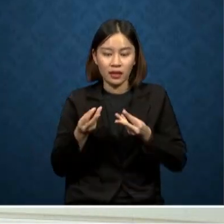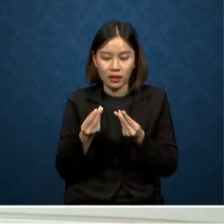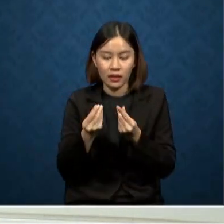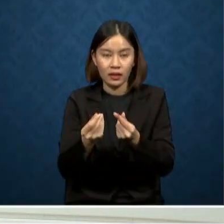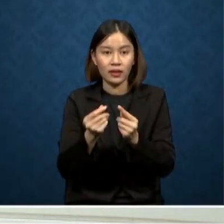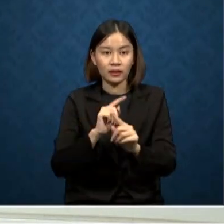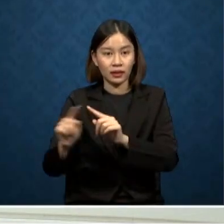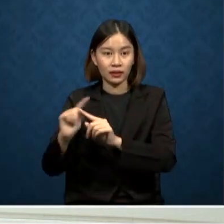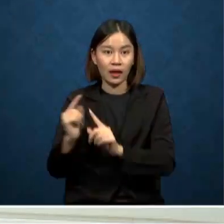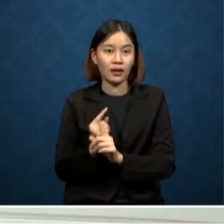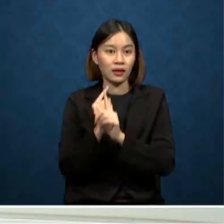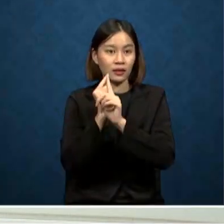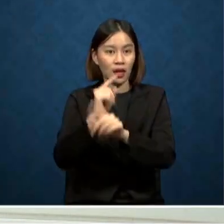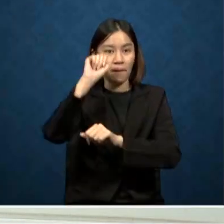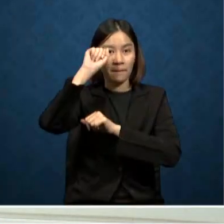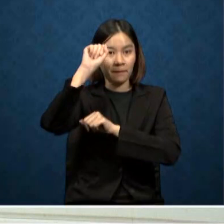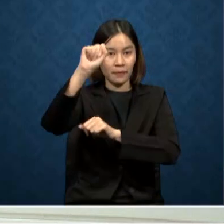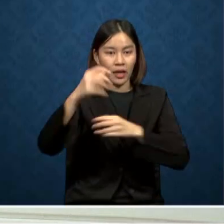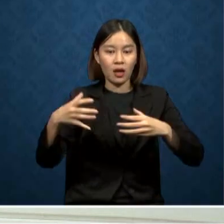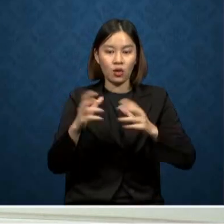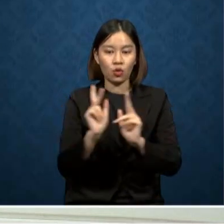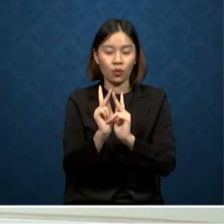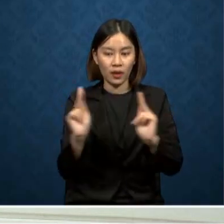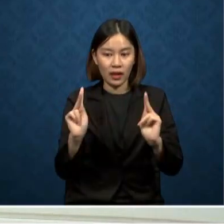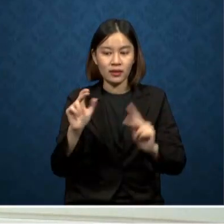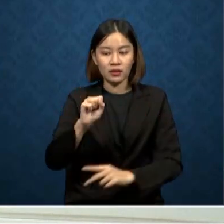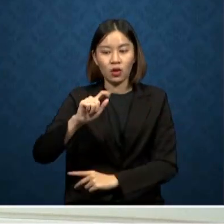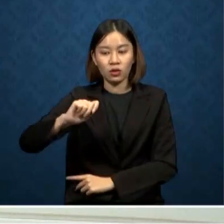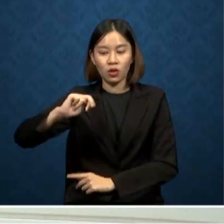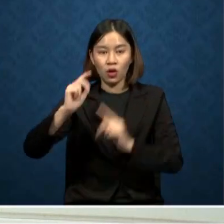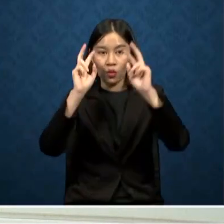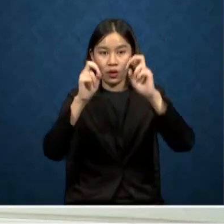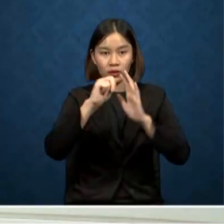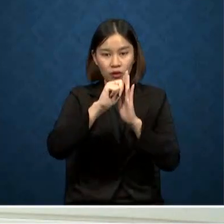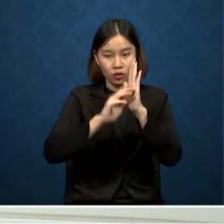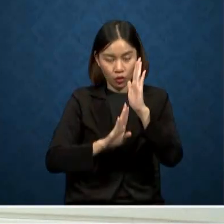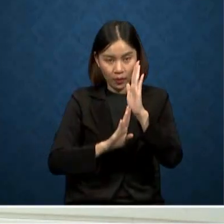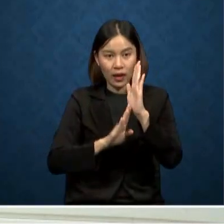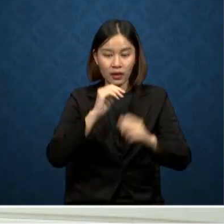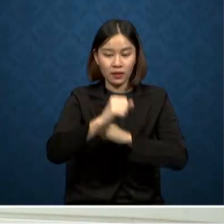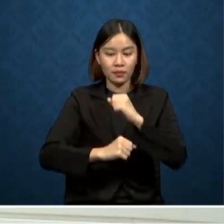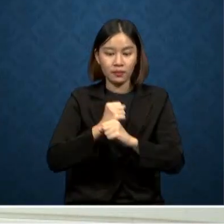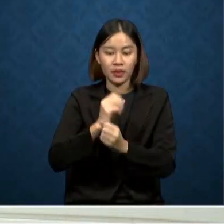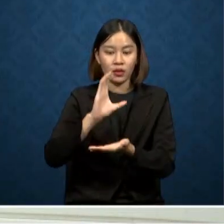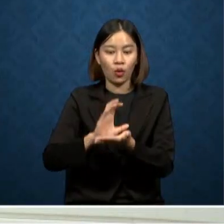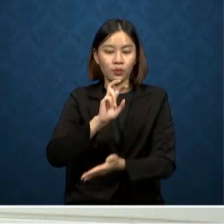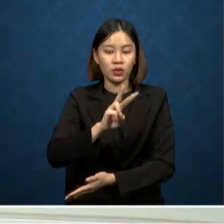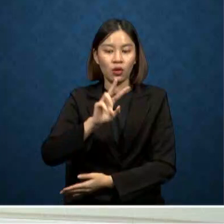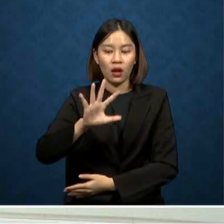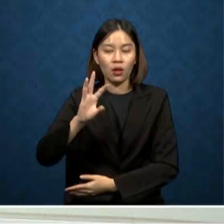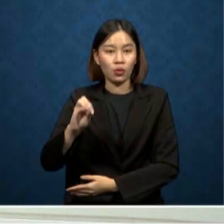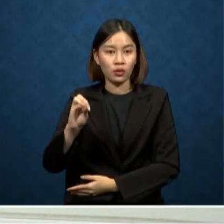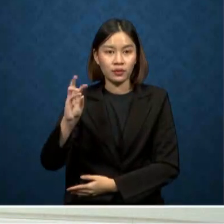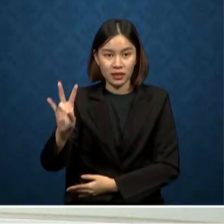ปรากฏตามประกาศคณะกรรมการตรวจเงินแผ่นดินเรื่องนโยบายการตรวจเงินแผ่นดินประจำปีงมาพุ